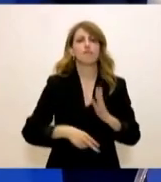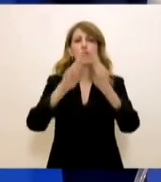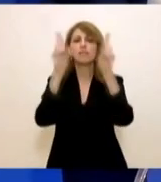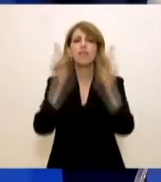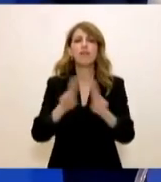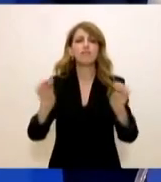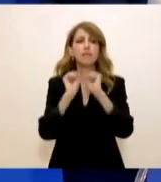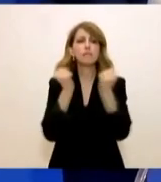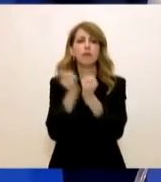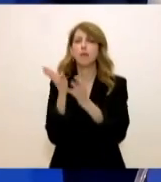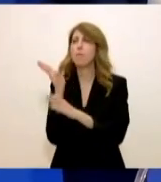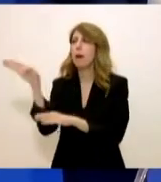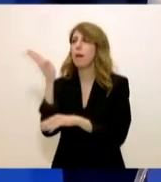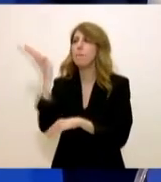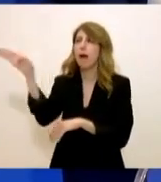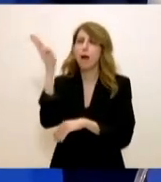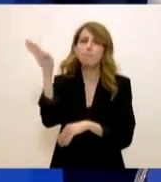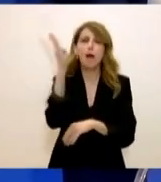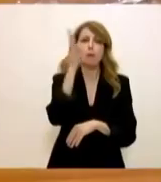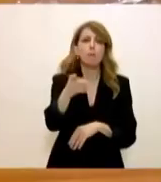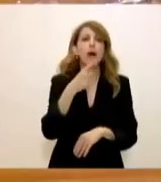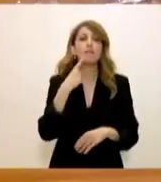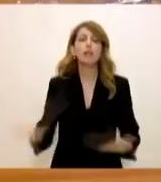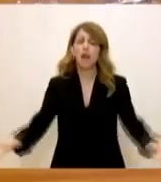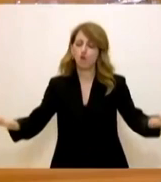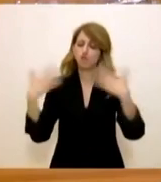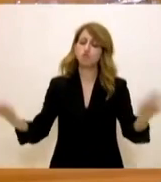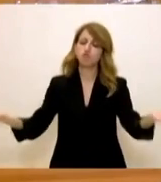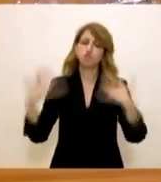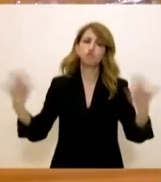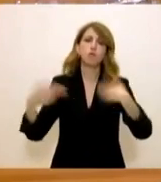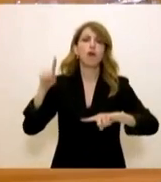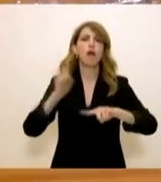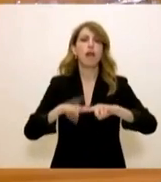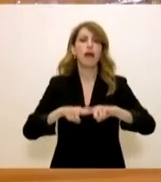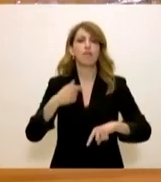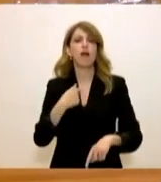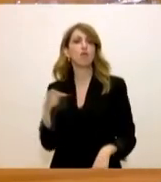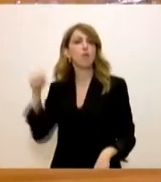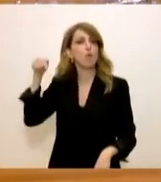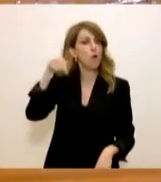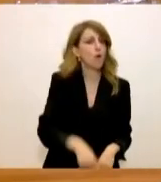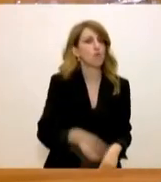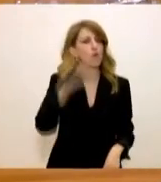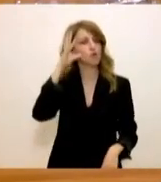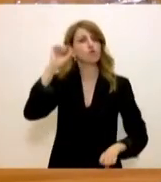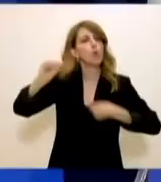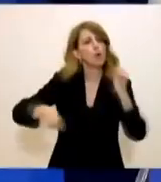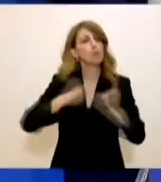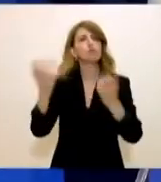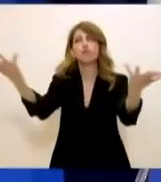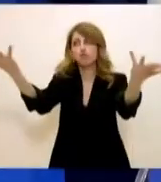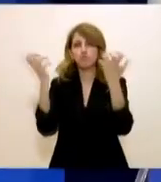to greece ο οπότε αυτό είμαι εδώ να το τιμήσω και να το προσπαθήσω η ένωση γυναικών